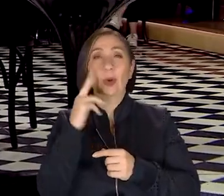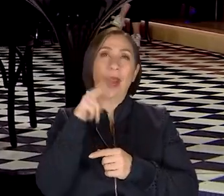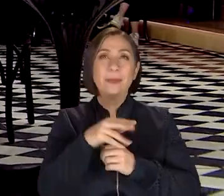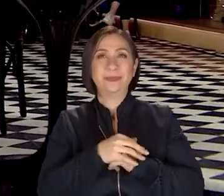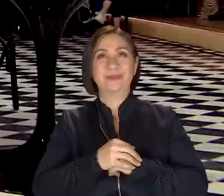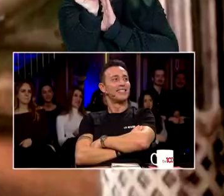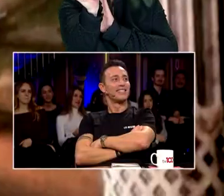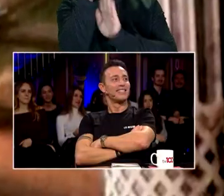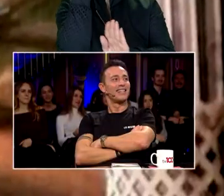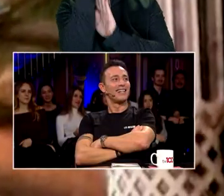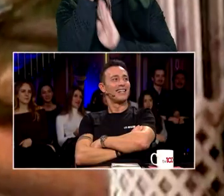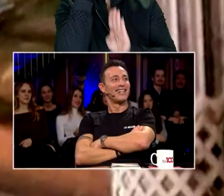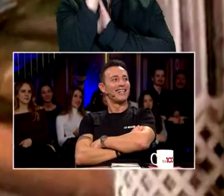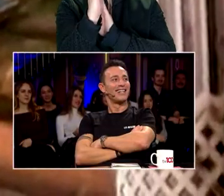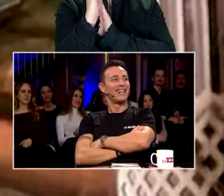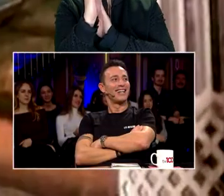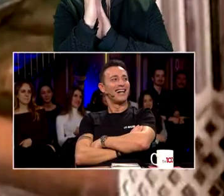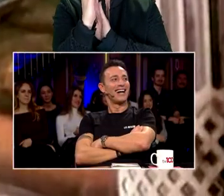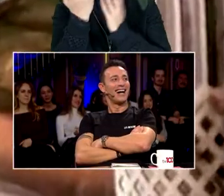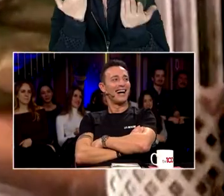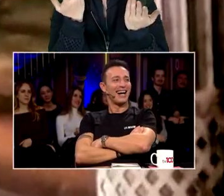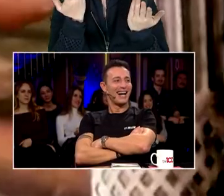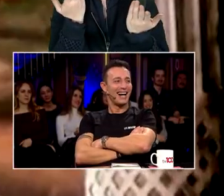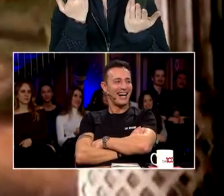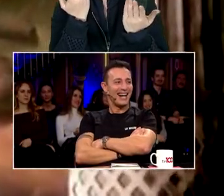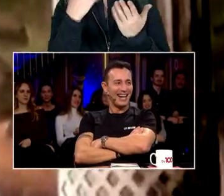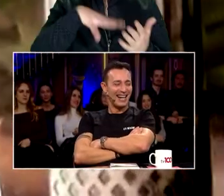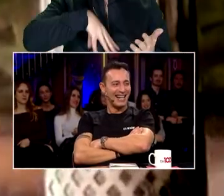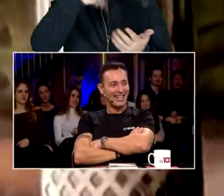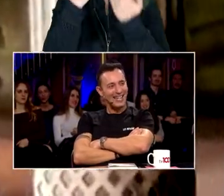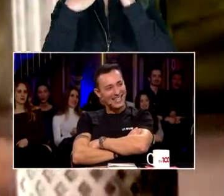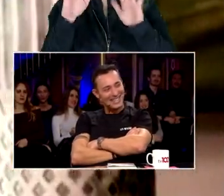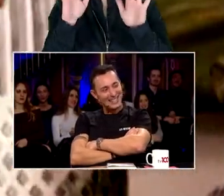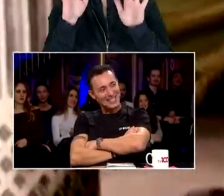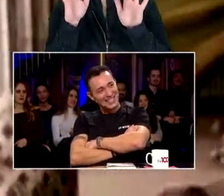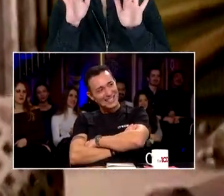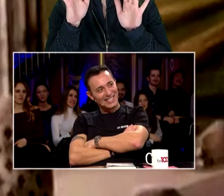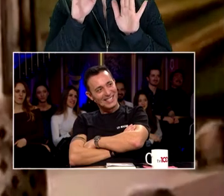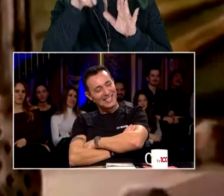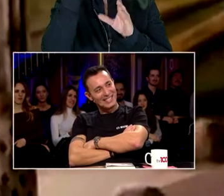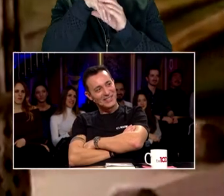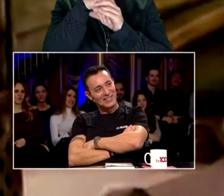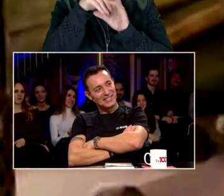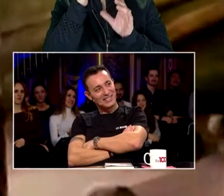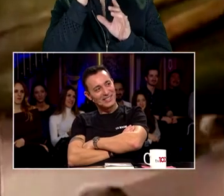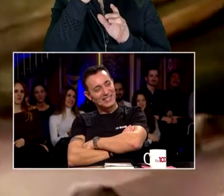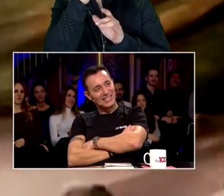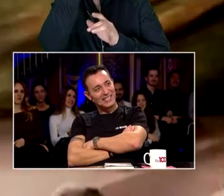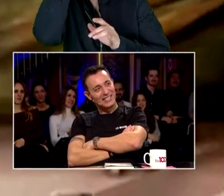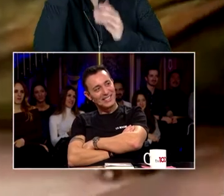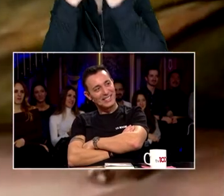Görelim. Gider mi gider maalesef ruhu yok. Onun için hiç